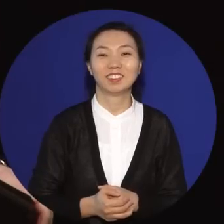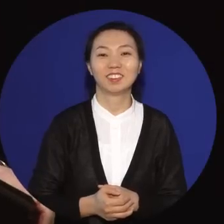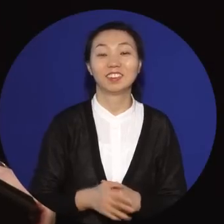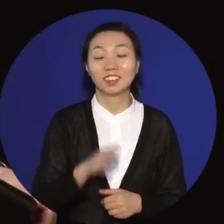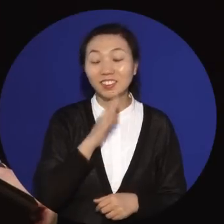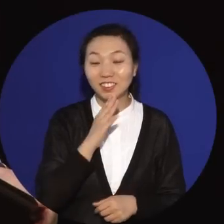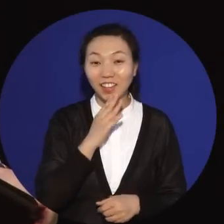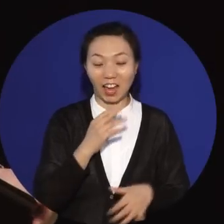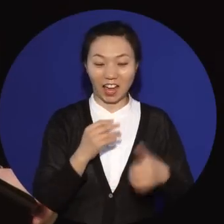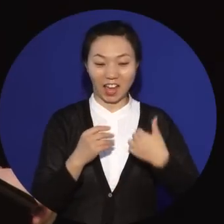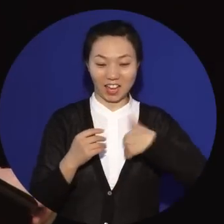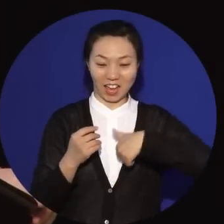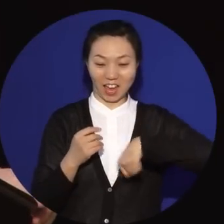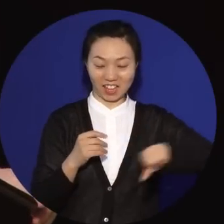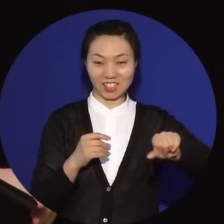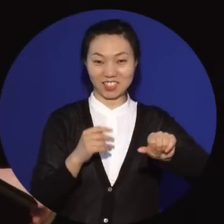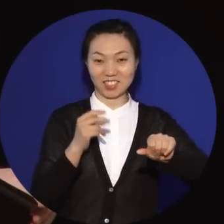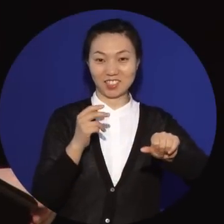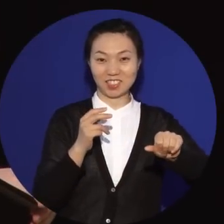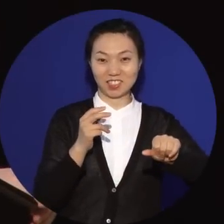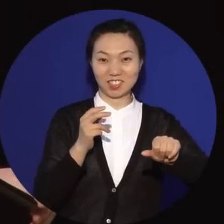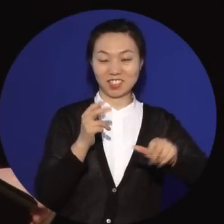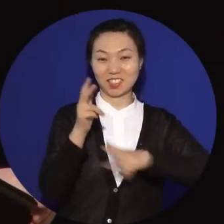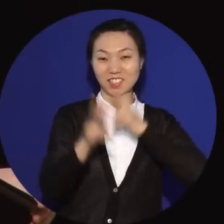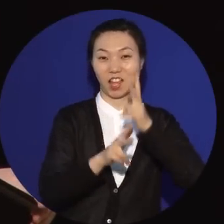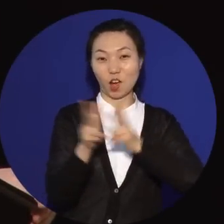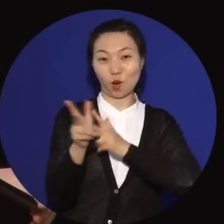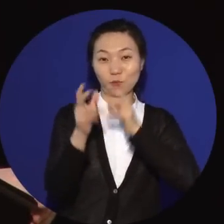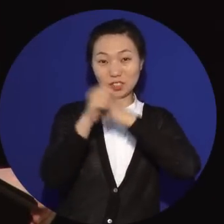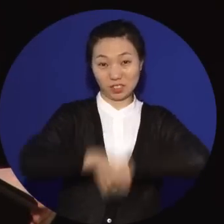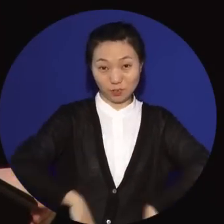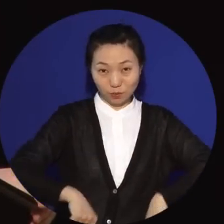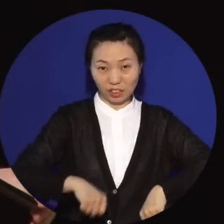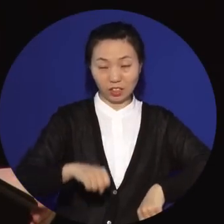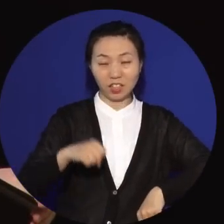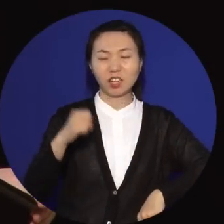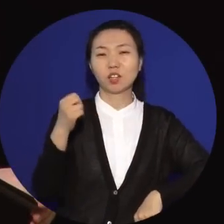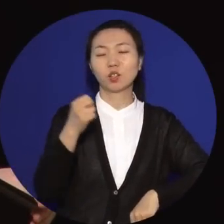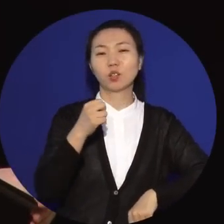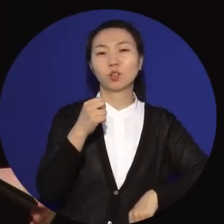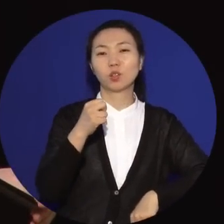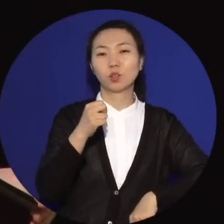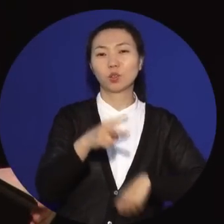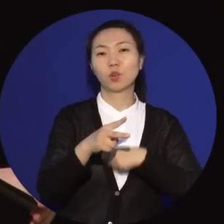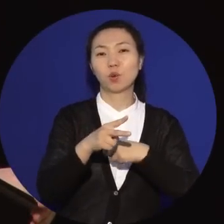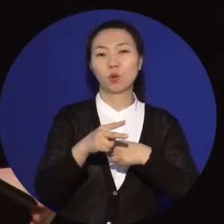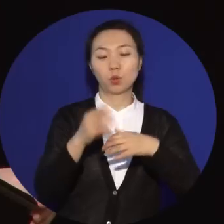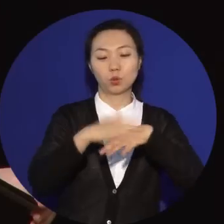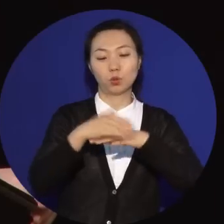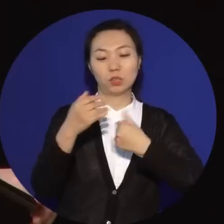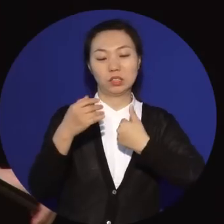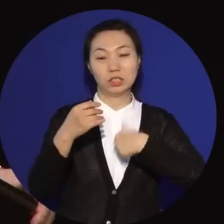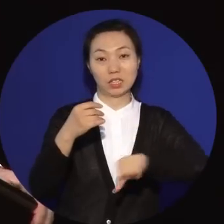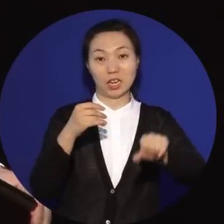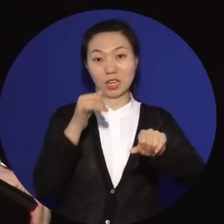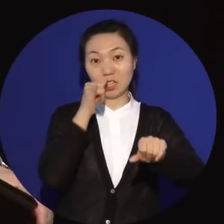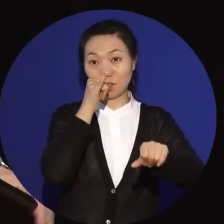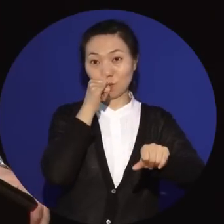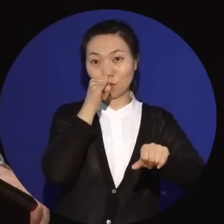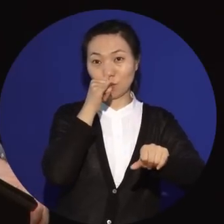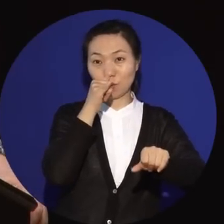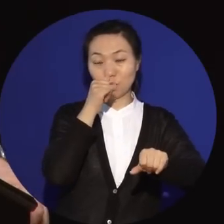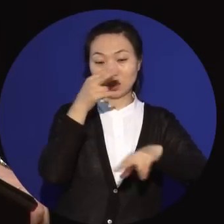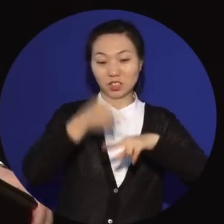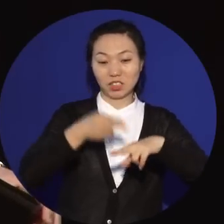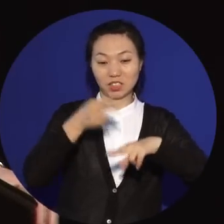그러니까 지금 아들이 사업에가 실패했고 며느리하고 사이에 아들이 그 손자가 하나 있다. 그런데